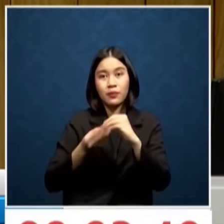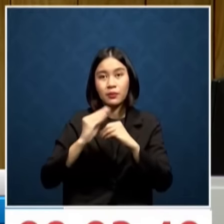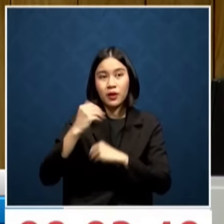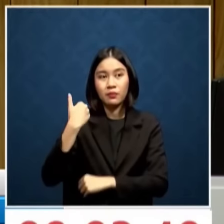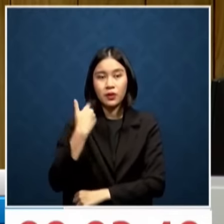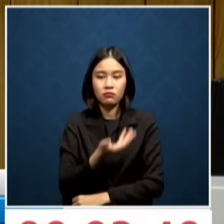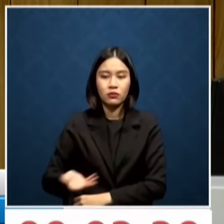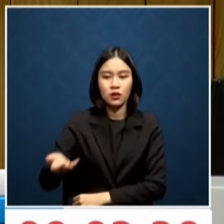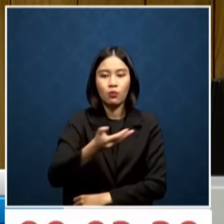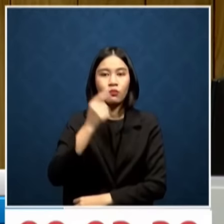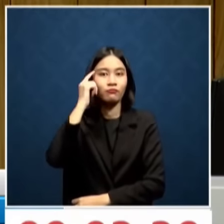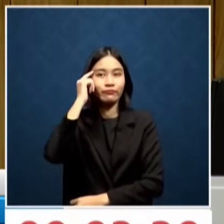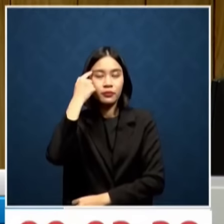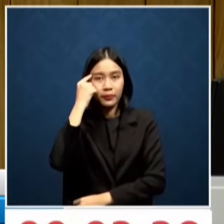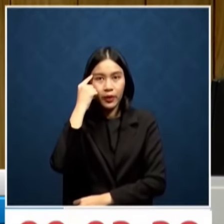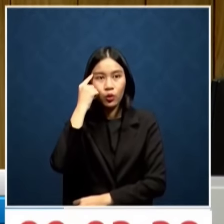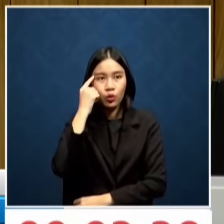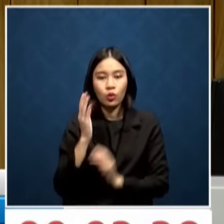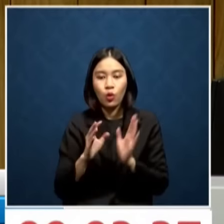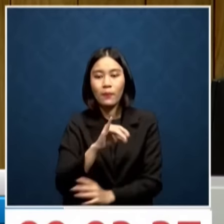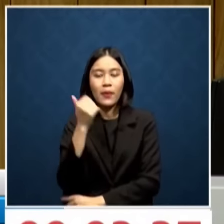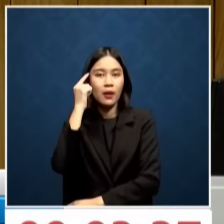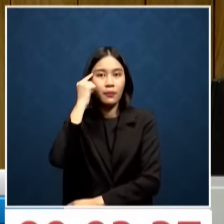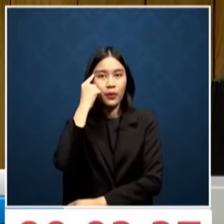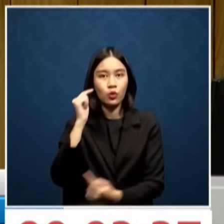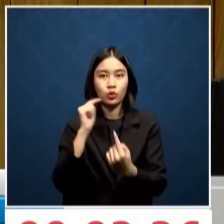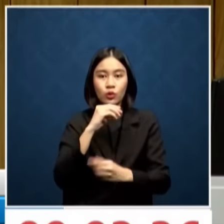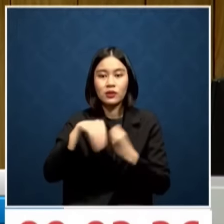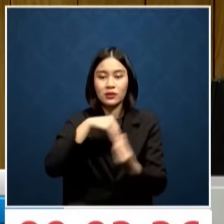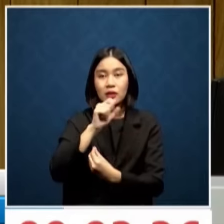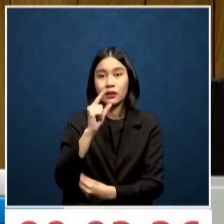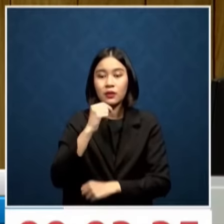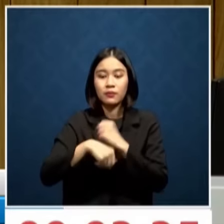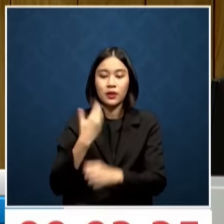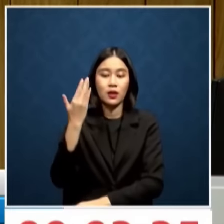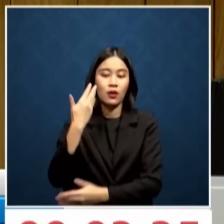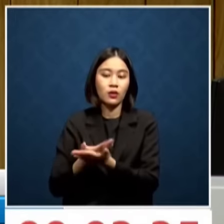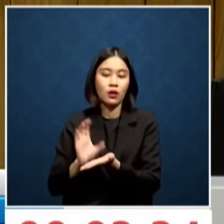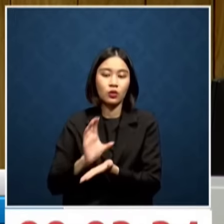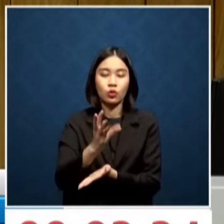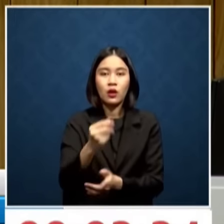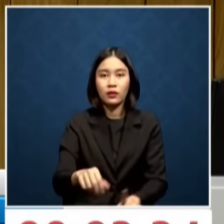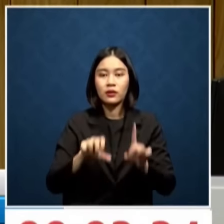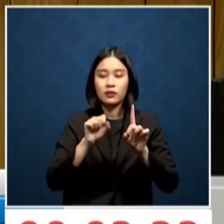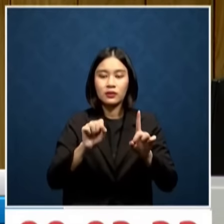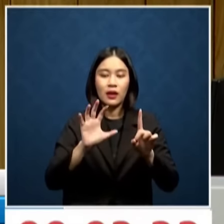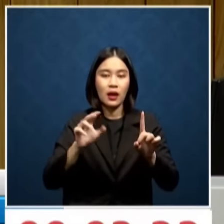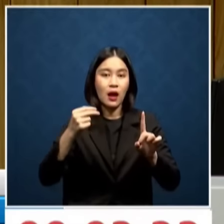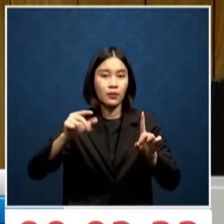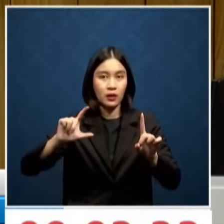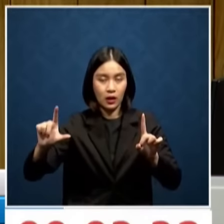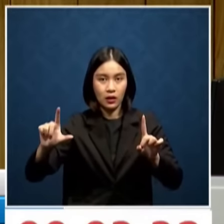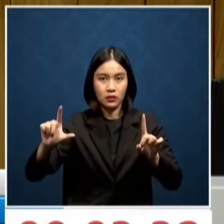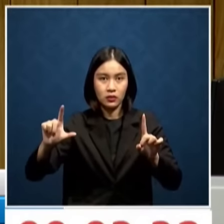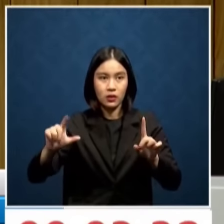านหลายท่านอาจจะไม่ทราบนะครับเป็นติดเซอร์กิตบอร์ดปีที่แล้วเนี่ยมีการเข้ามาลงทุนถึง 150,000 ล้านบา